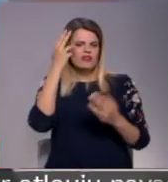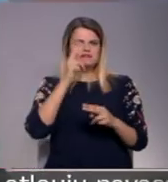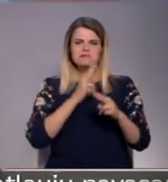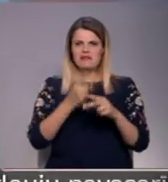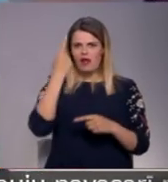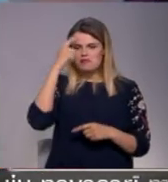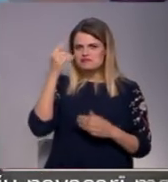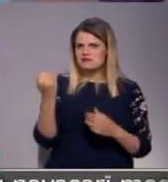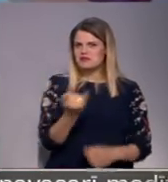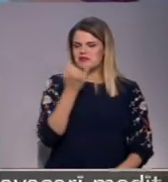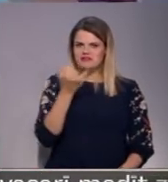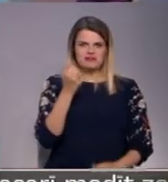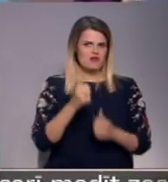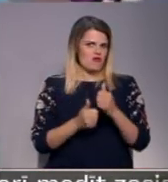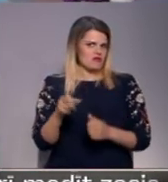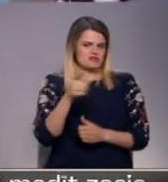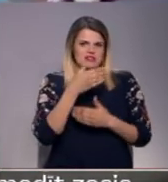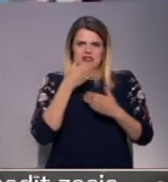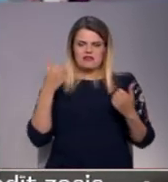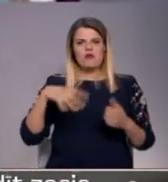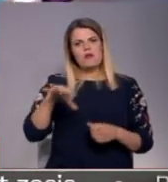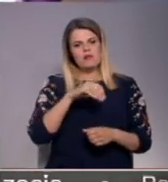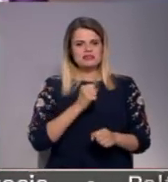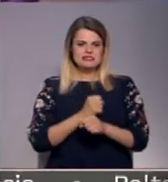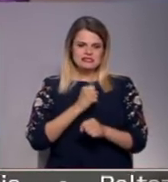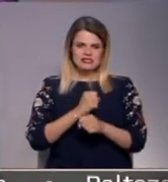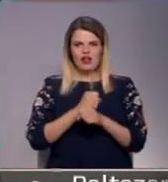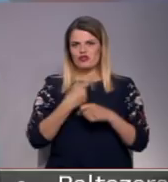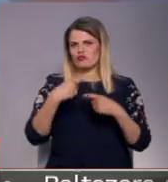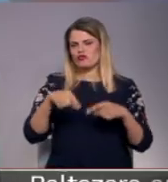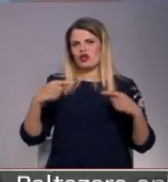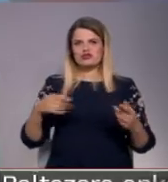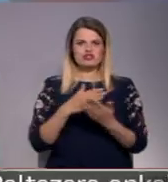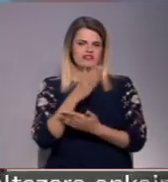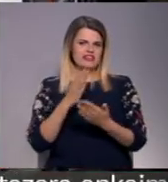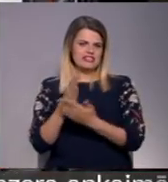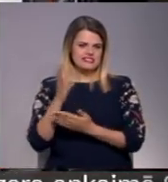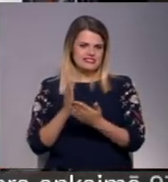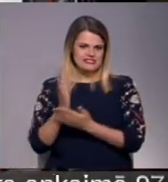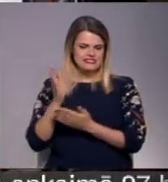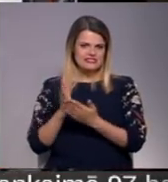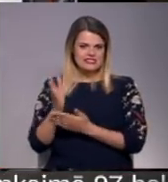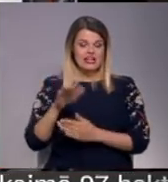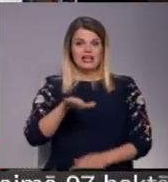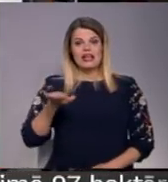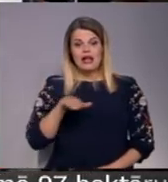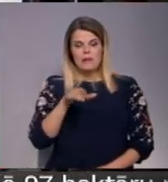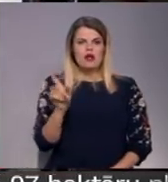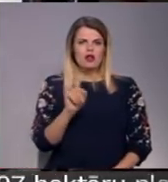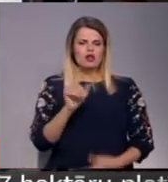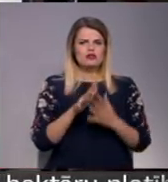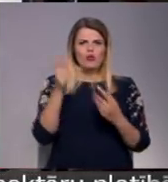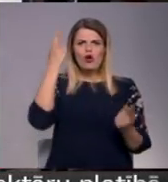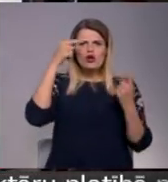metāla. Konkurences mums nav, jo lielākoties mēs darbojamies dažādos virzienos. Nesterjuku ģimene ir daudz